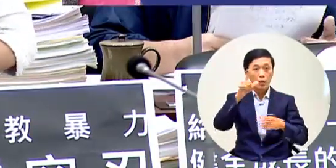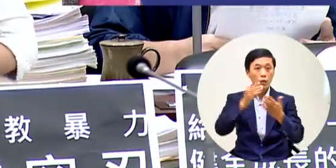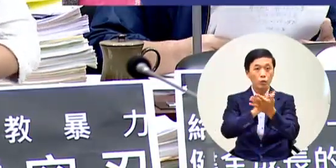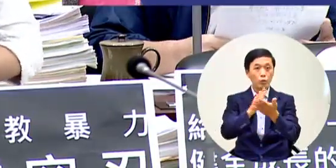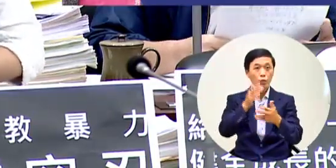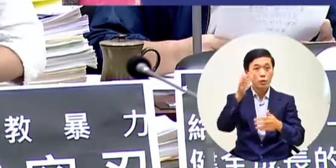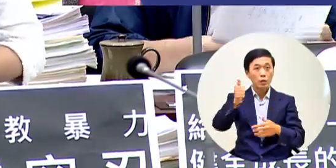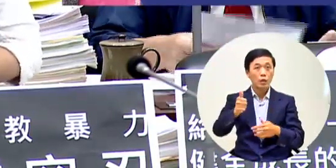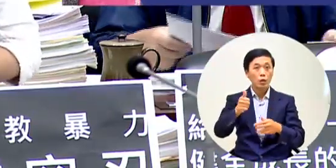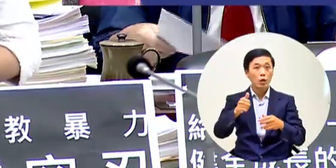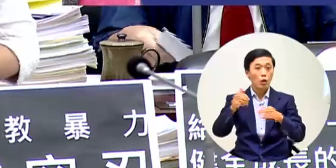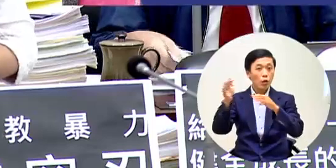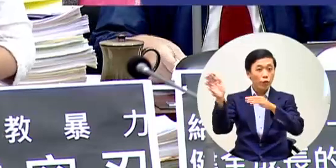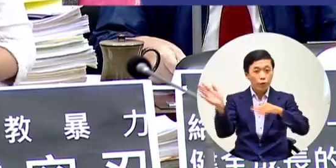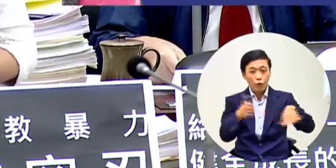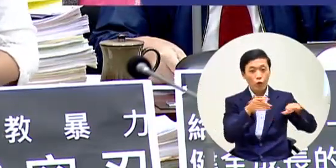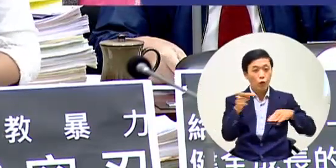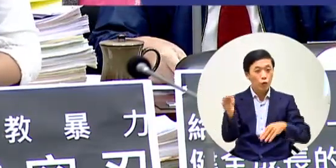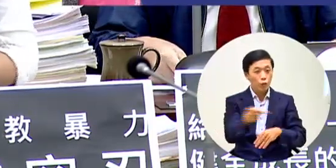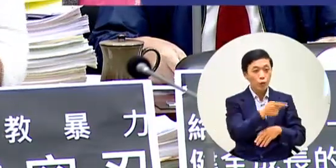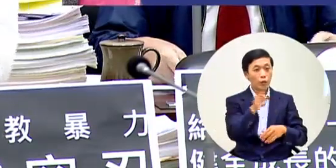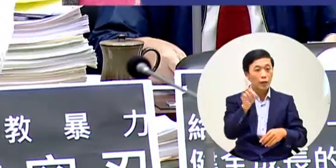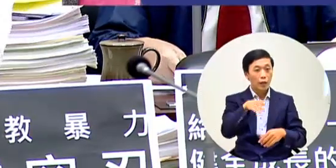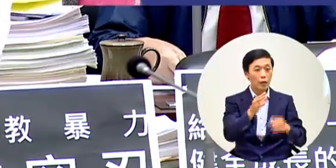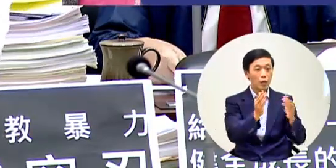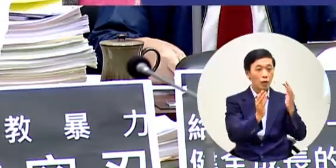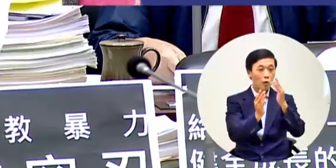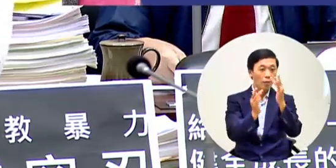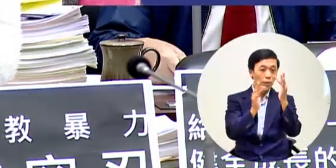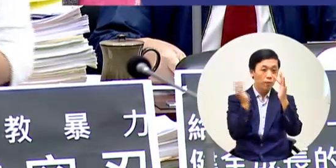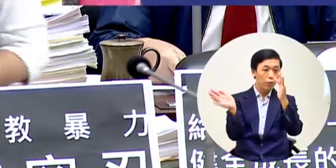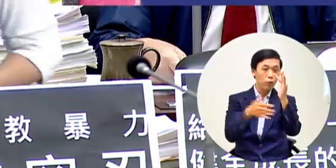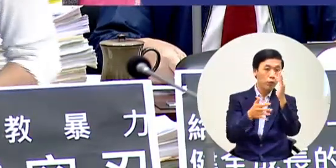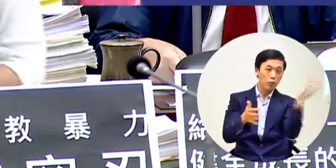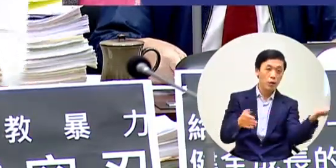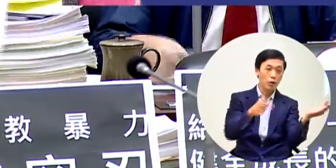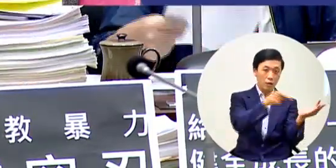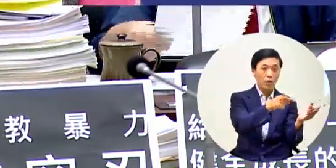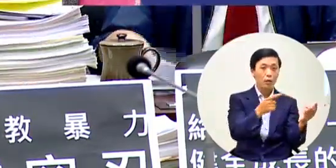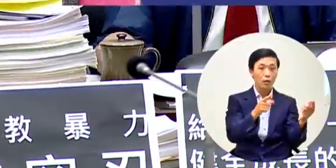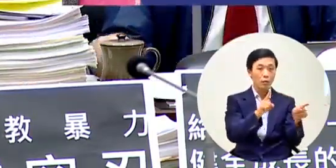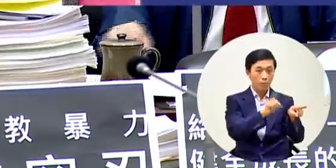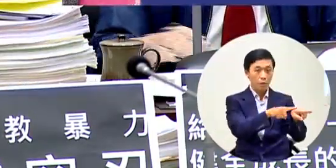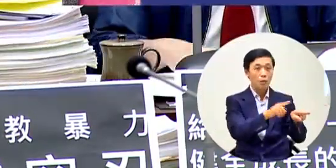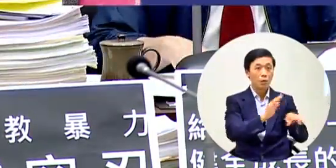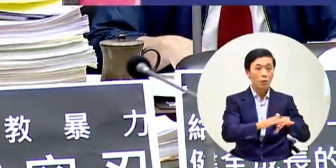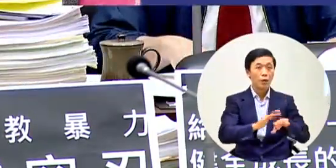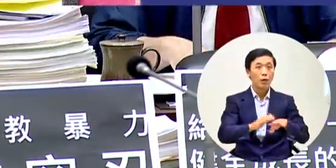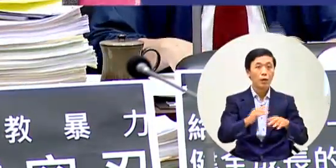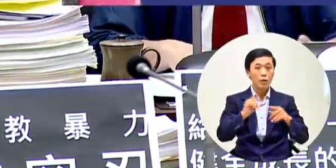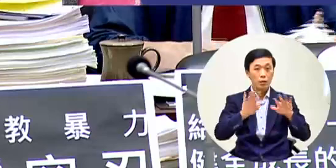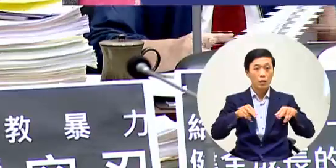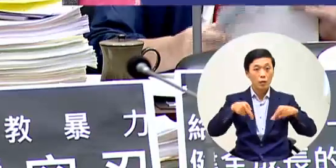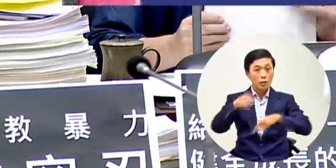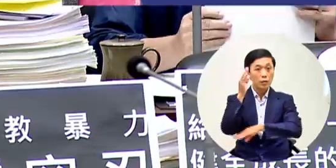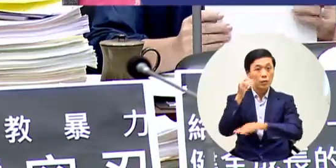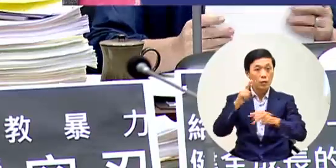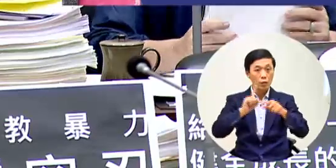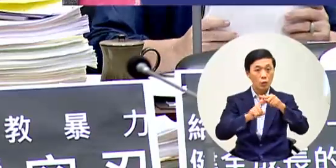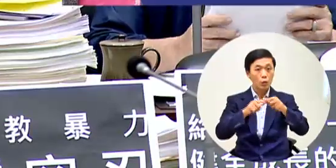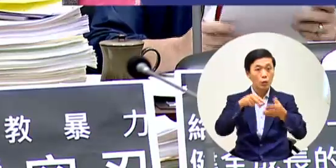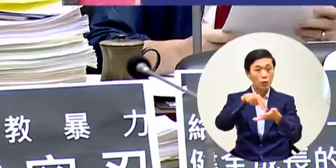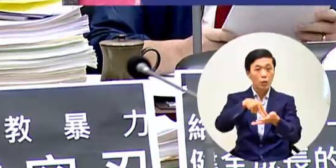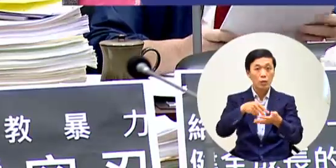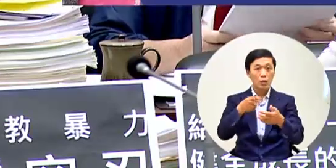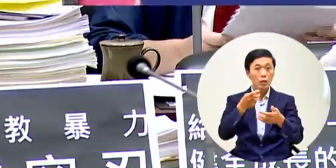往哪吹就往哪倒，好、哦，所以我跟市长讲，就是说，其实我们现在哈、哦、 行政不中立的状况非常的严重